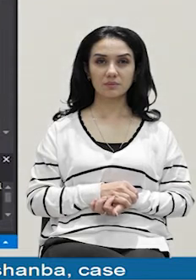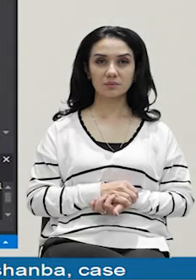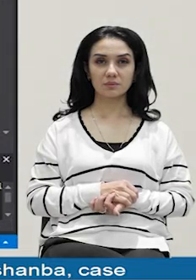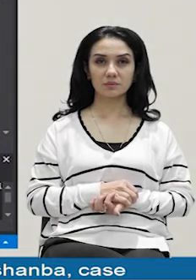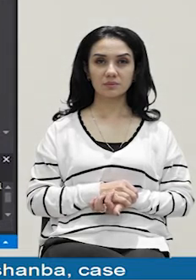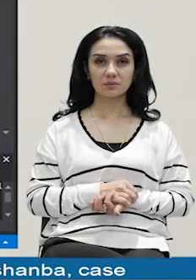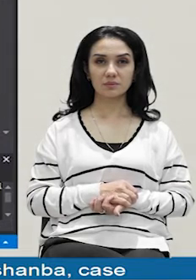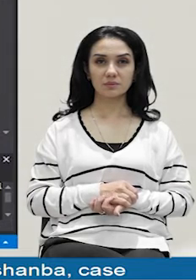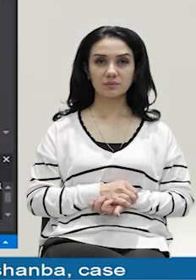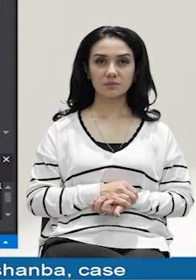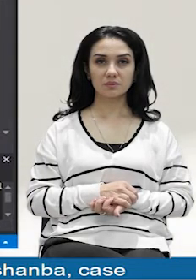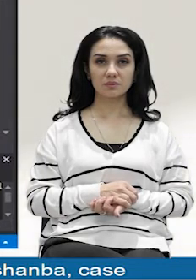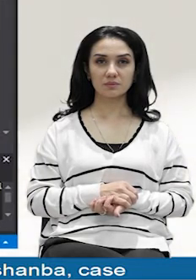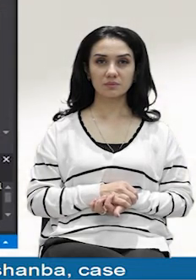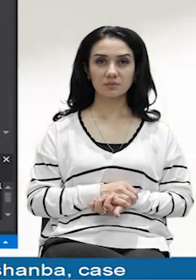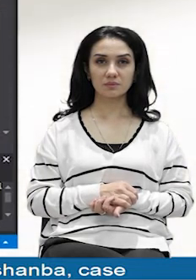Case 3'te.